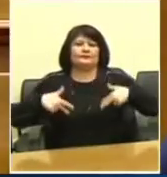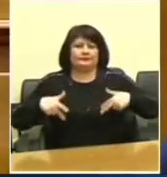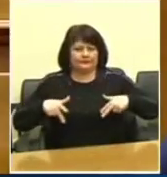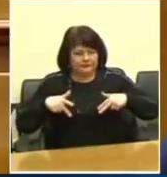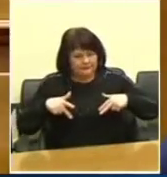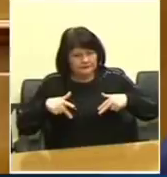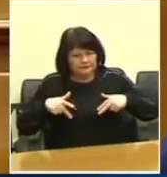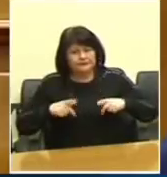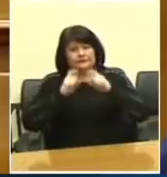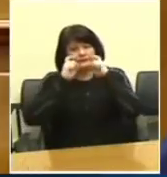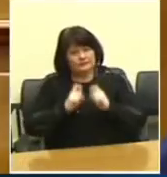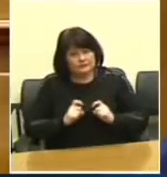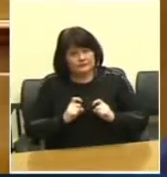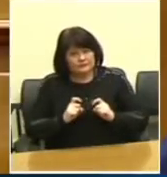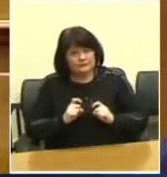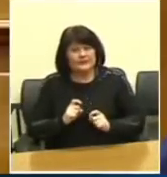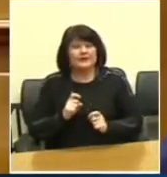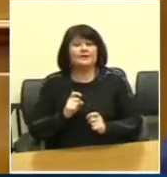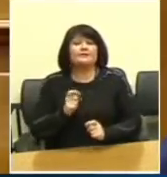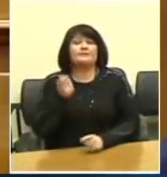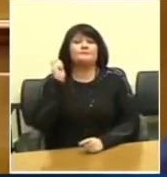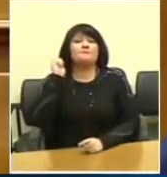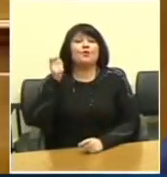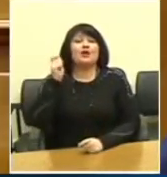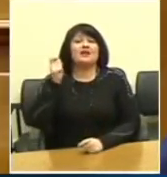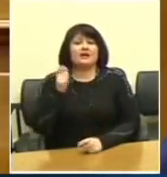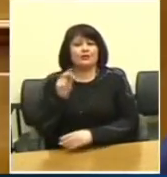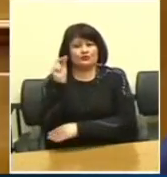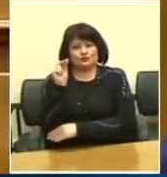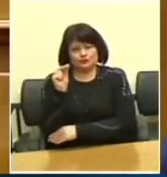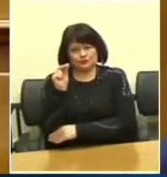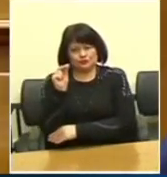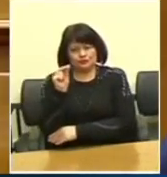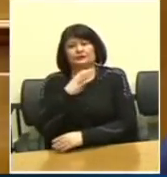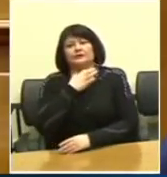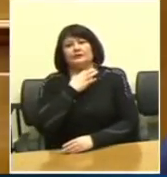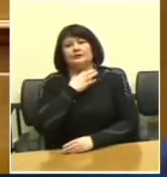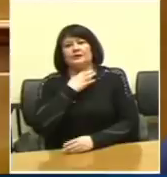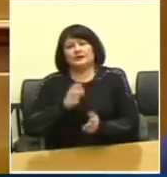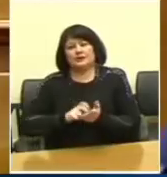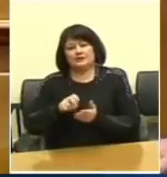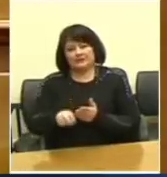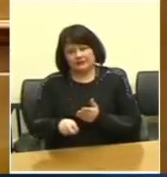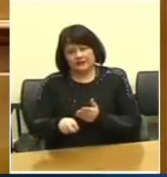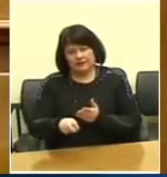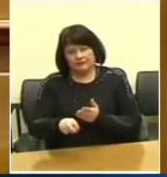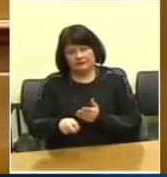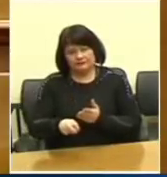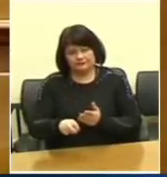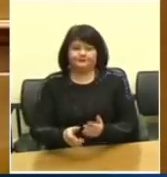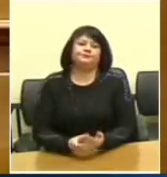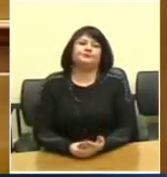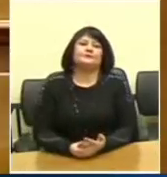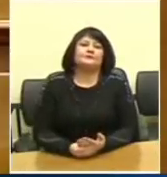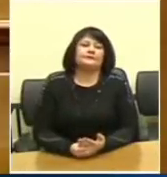την υποχρεωτικότητα του πολιτικού όρκου, κάνουμε ένα όριμο και αναγκαίο βήμα για τον εξορθολογισμό